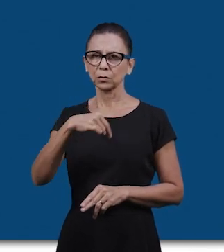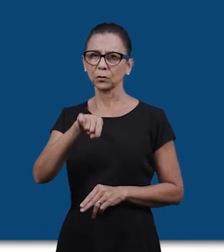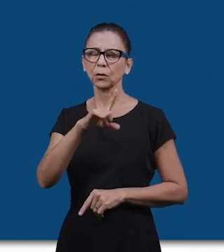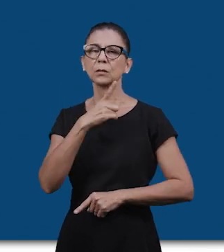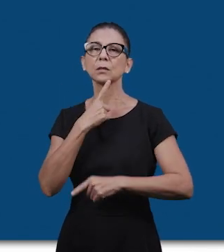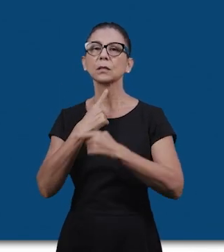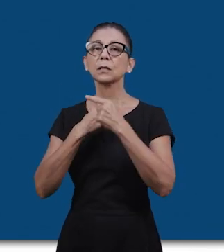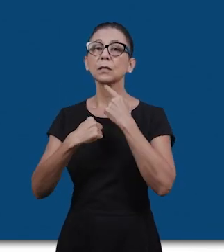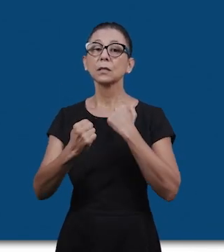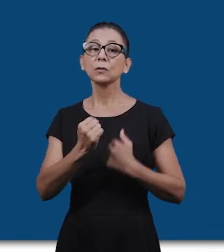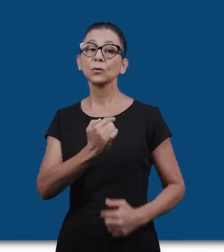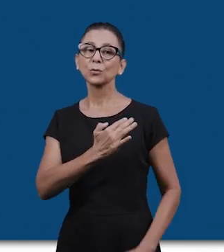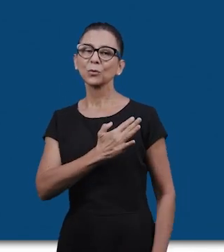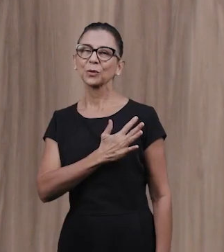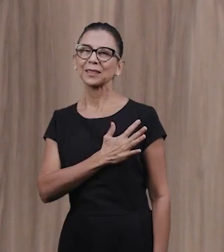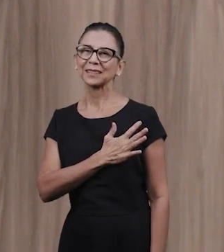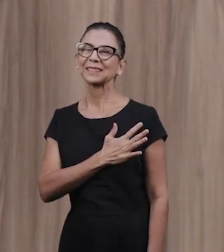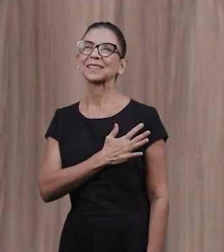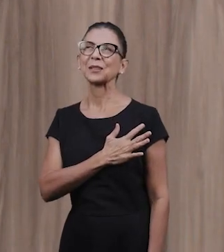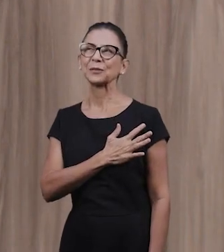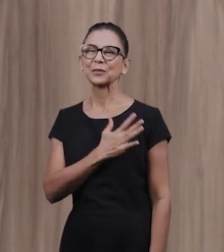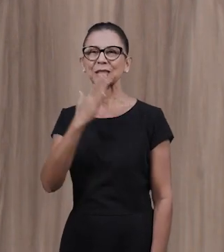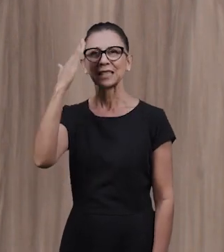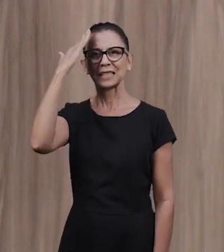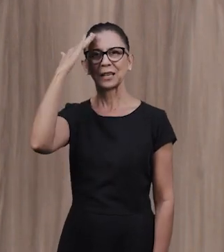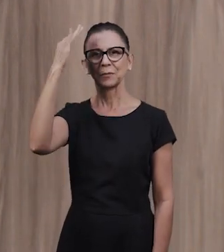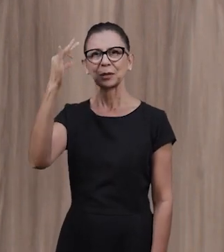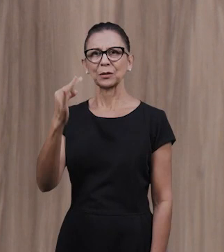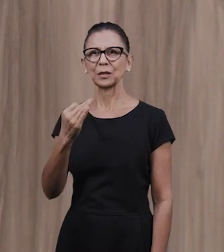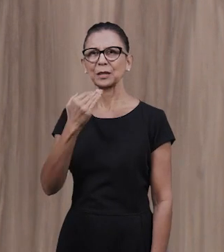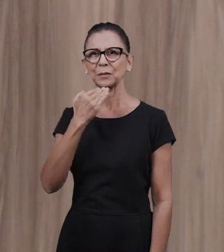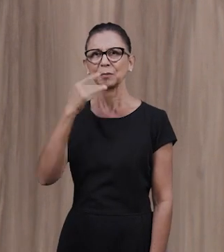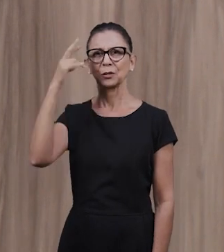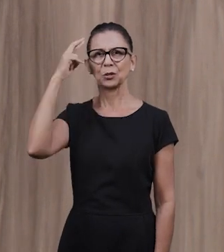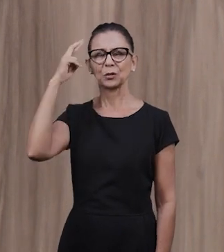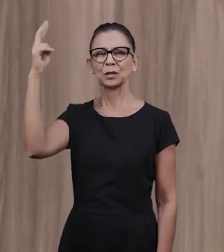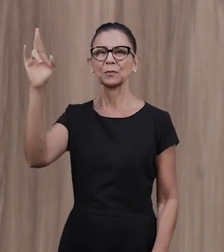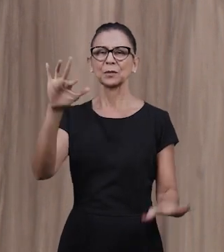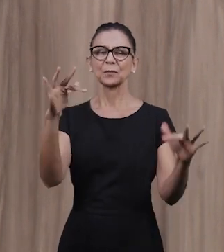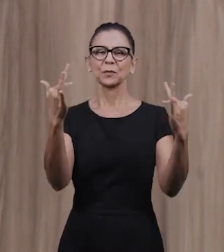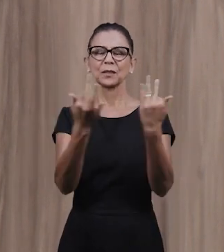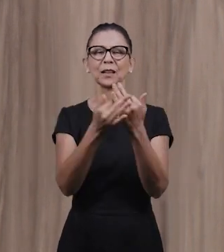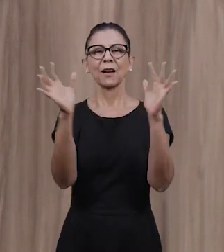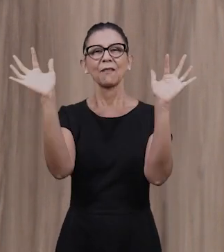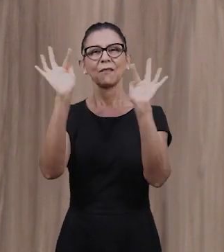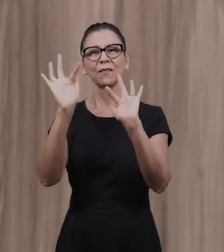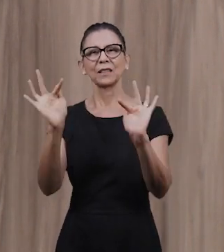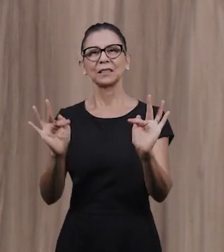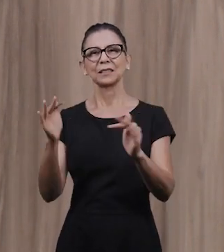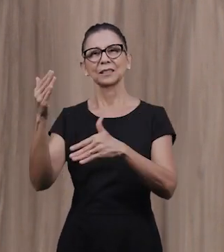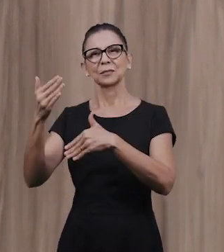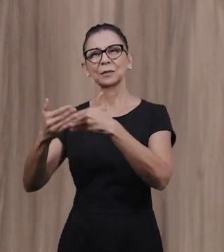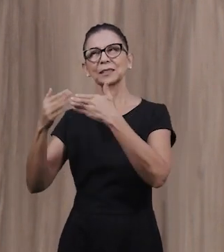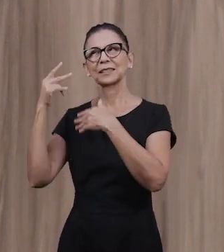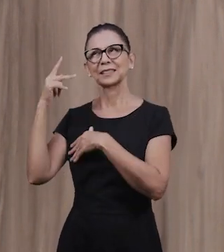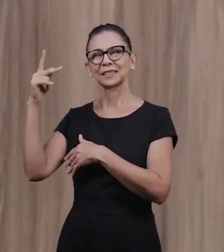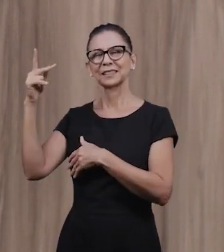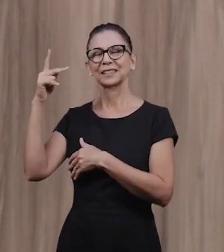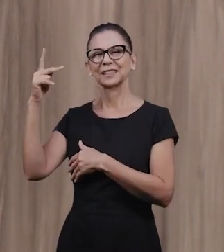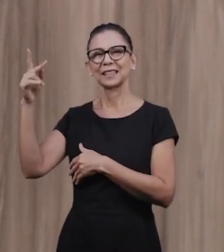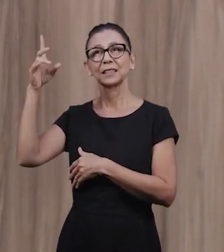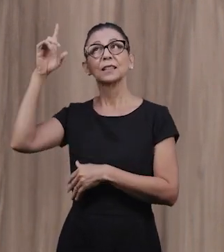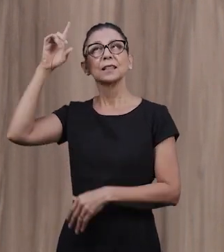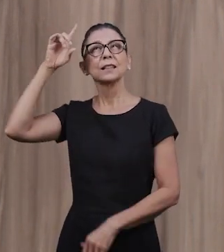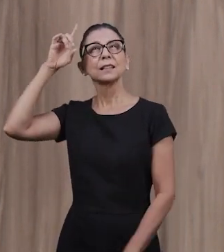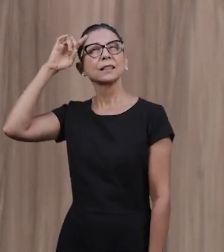désir dans nos cœurs et que le Seigneur nous donne la sagesse afin d'avoir un foyer heureux dans sa présence.